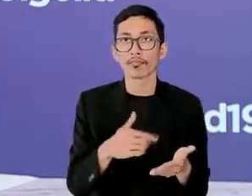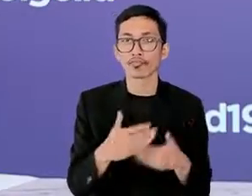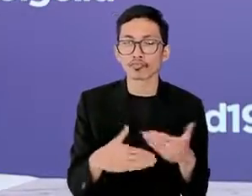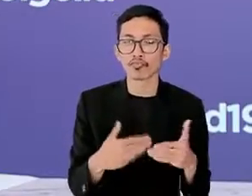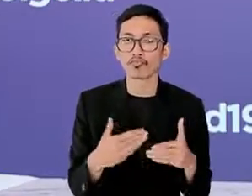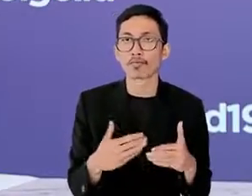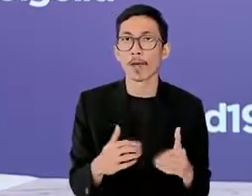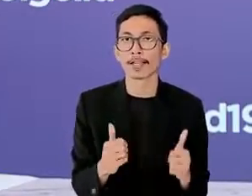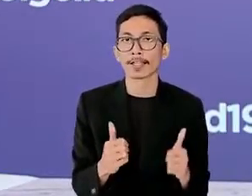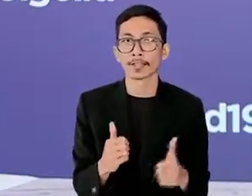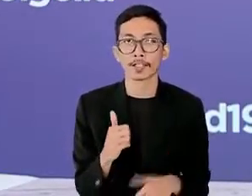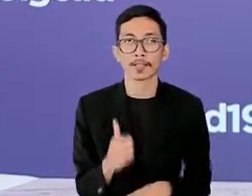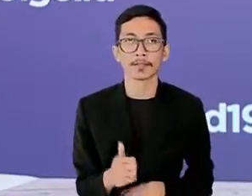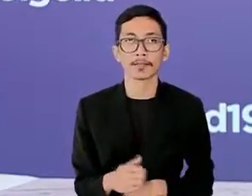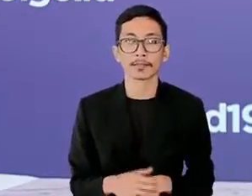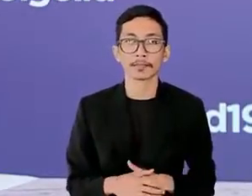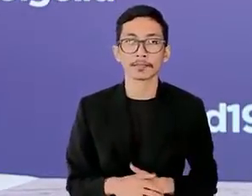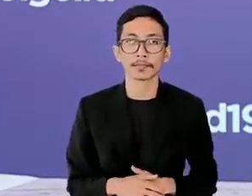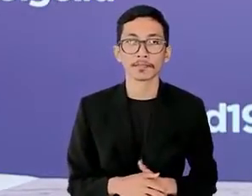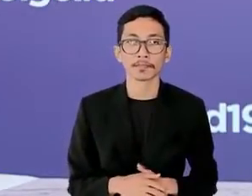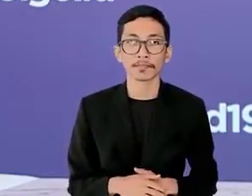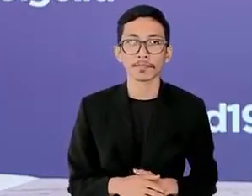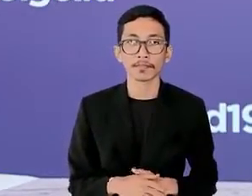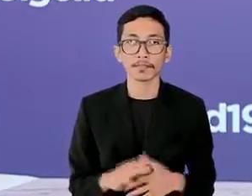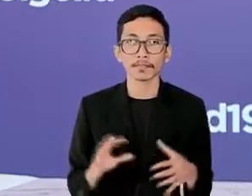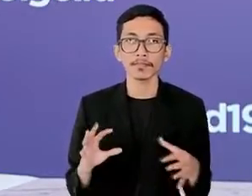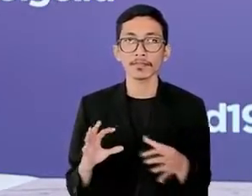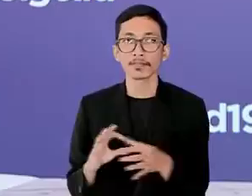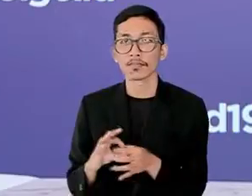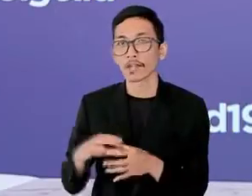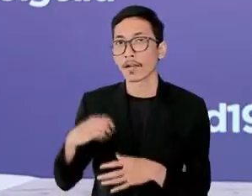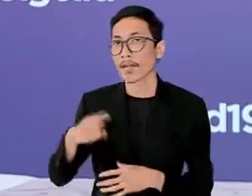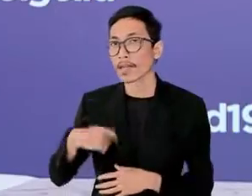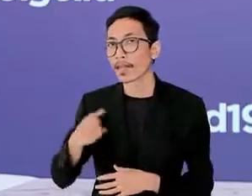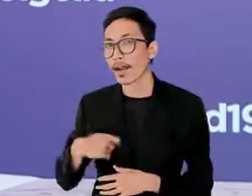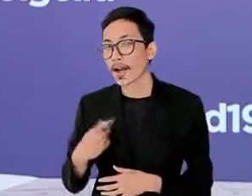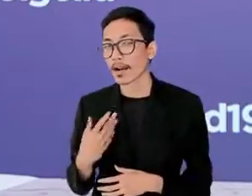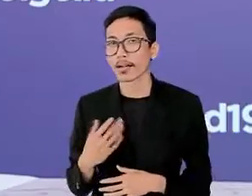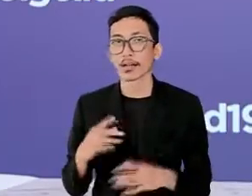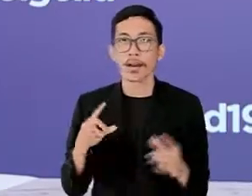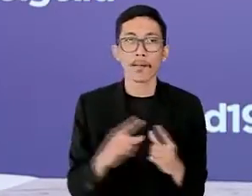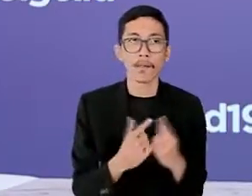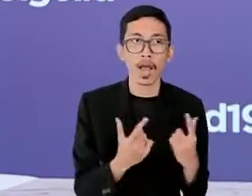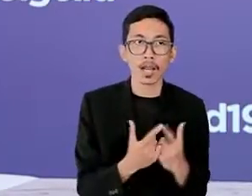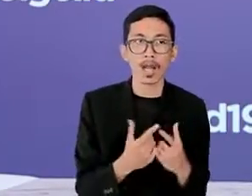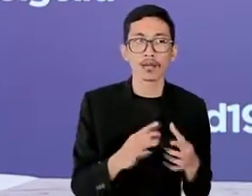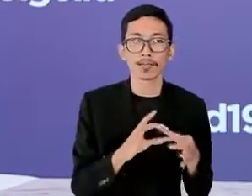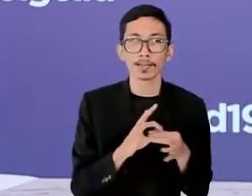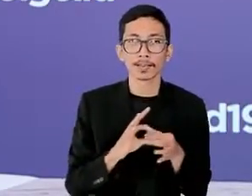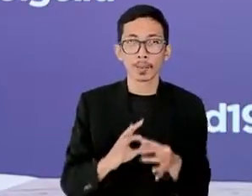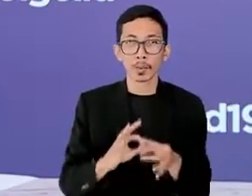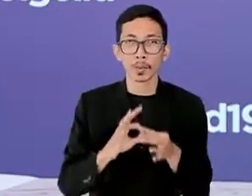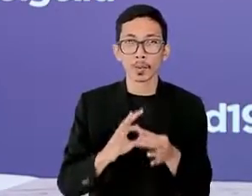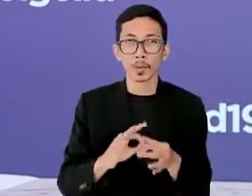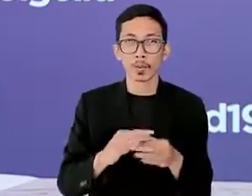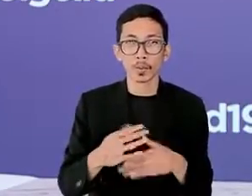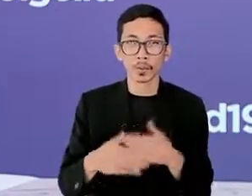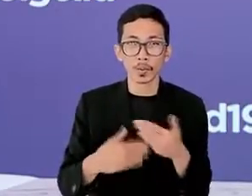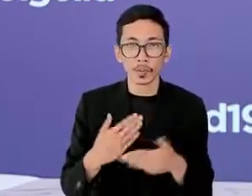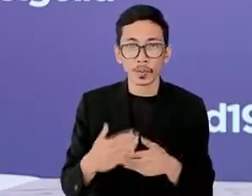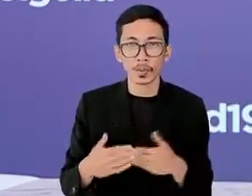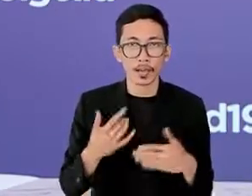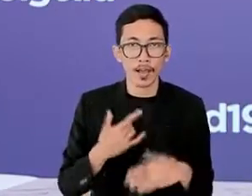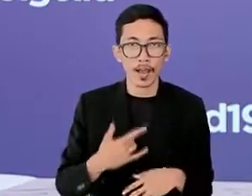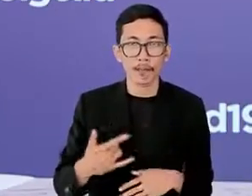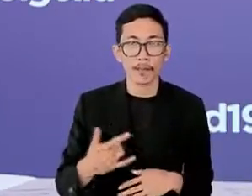Selain itu kolaborasi antar Kementerian atau lembaga perlu untuk terus dibangun sehingga transisi